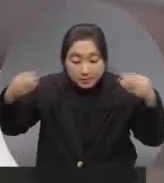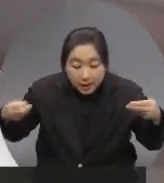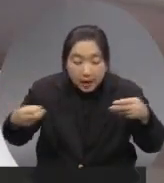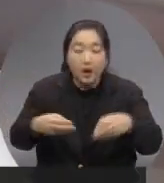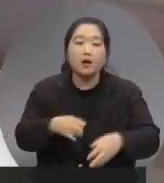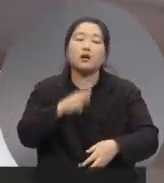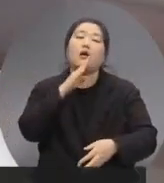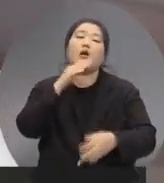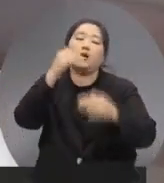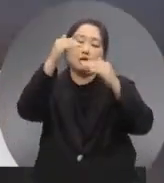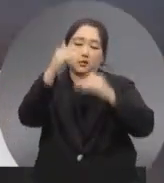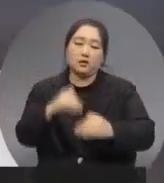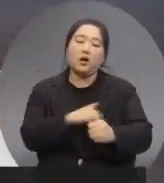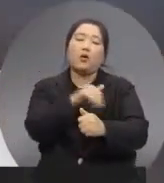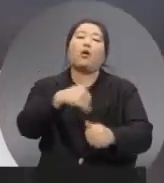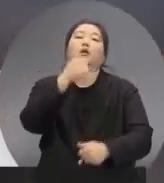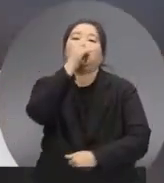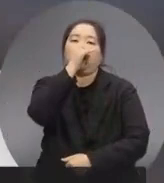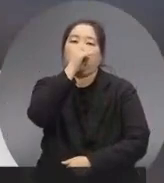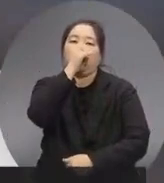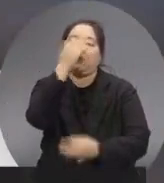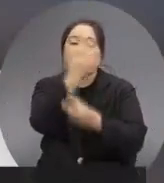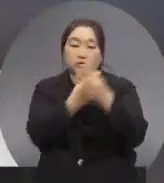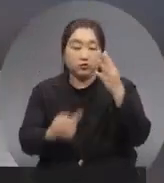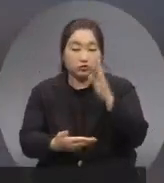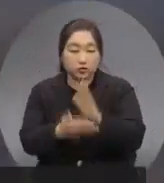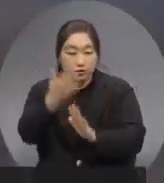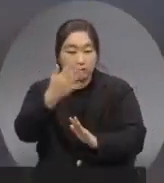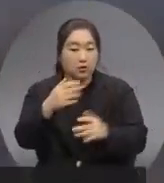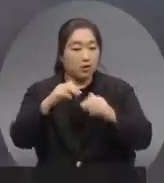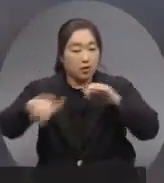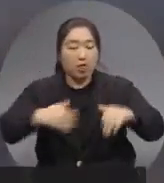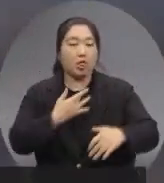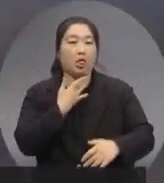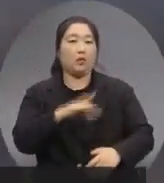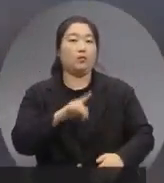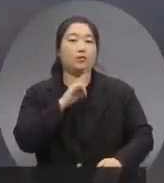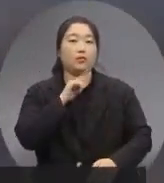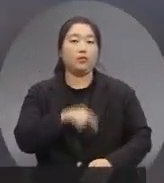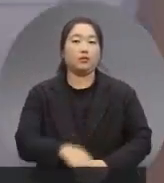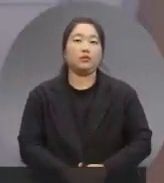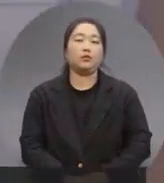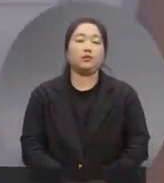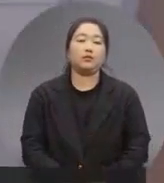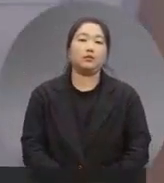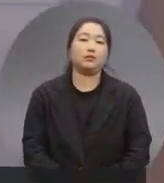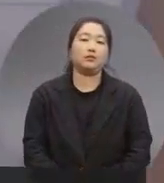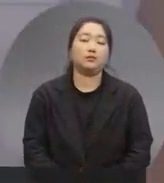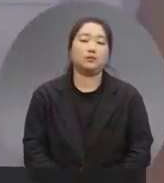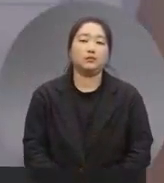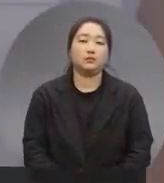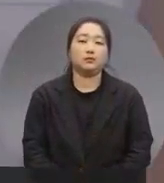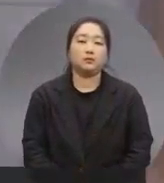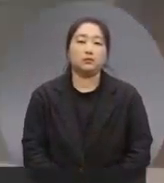그럴 만한 정황도 있었는데 청주시는 개입을 부인했습니다 정재영 기자입니다